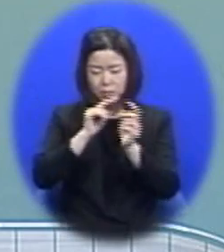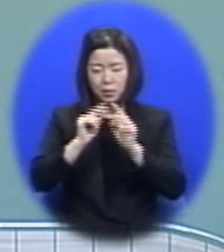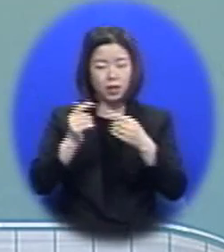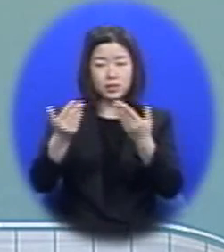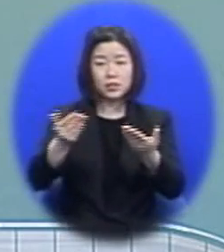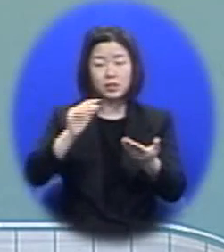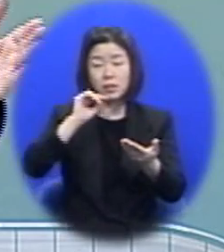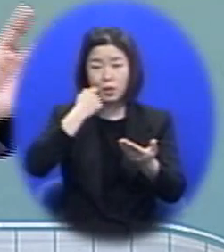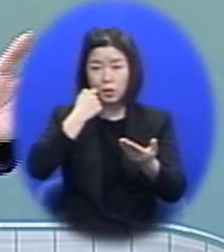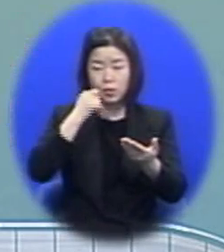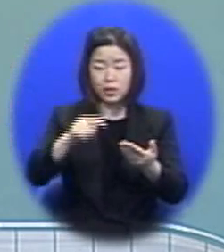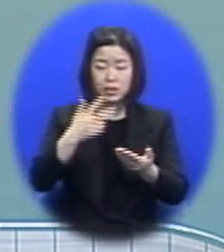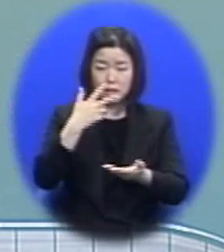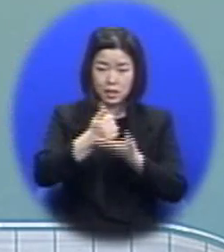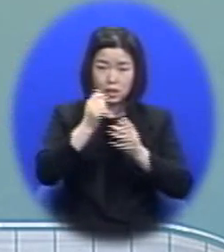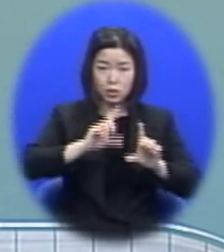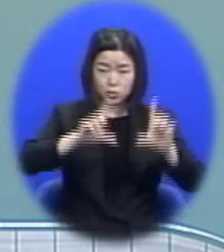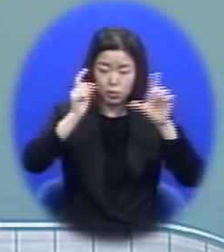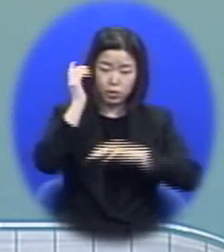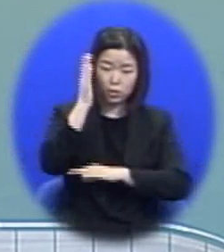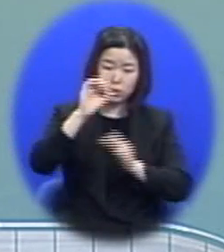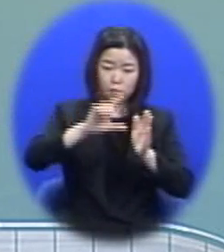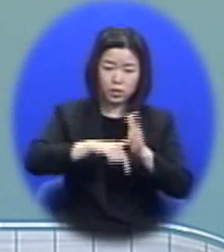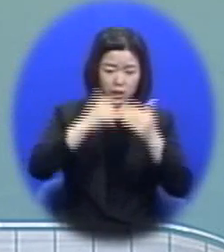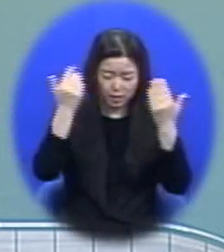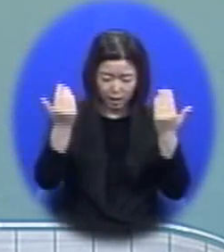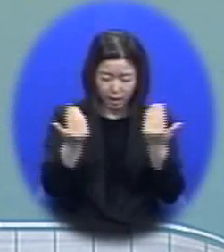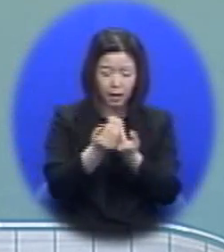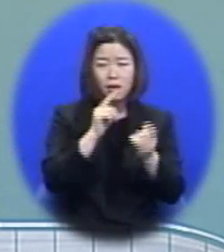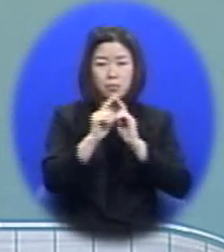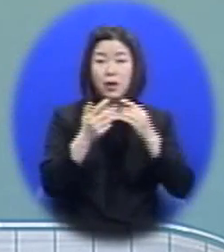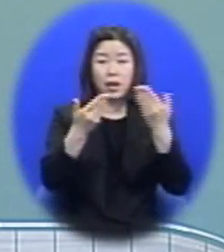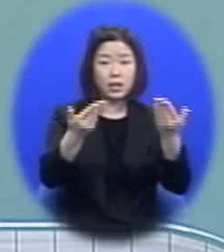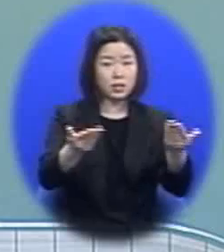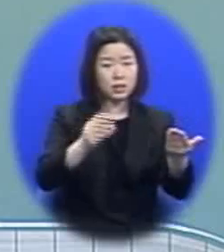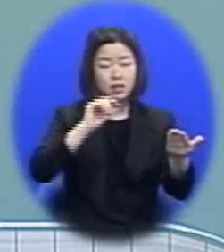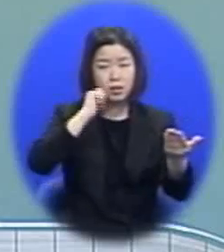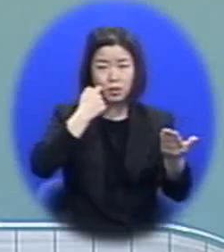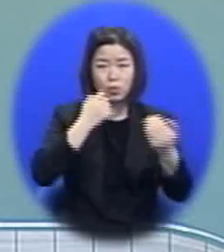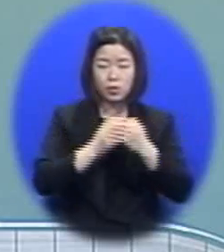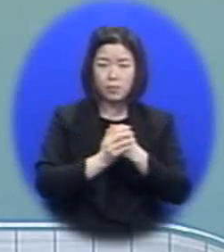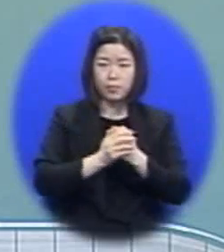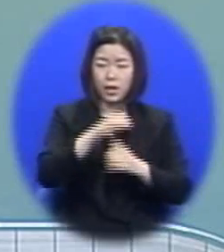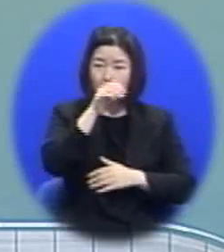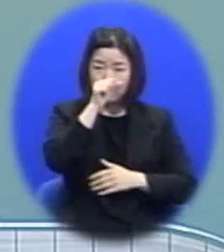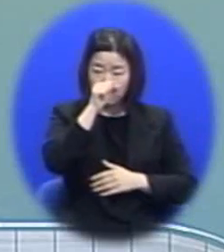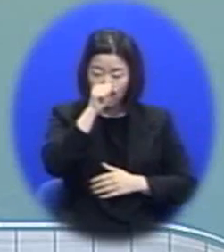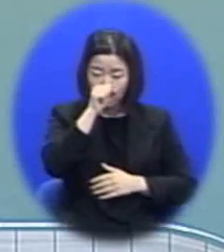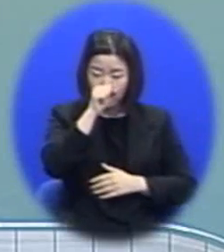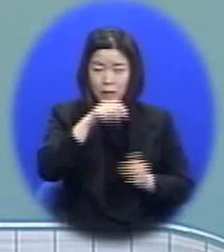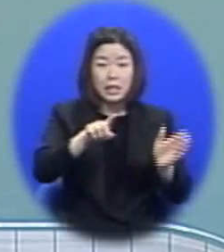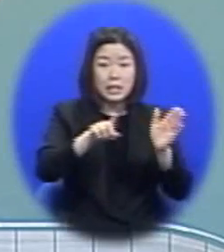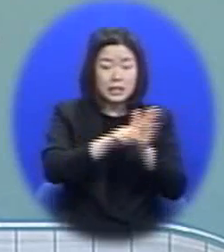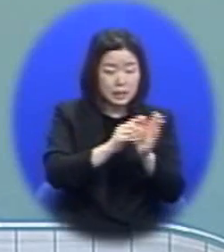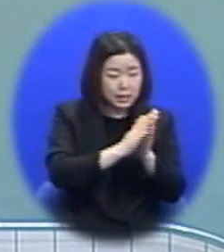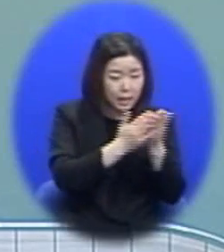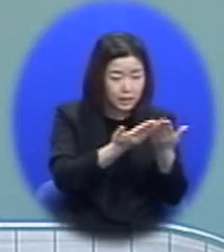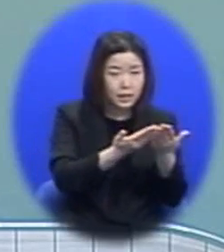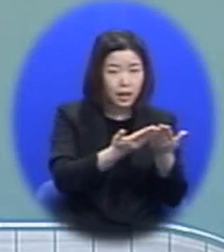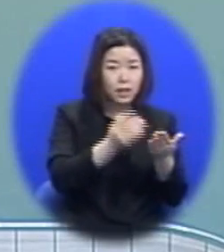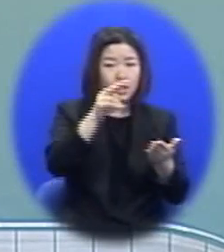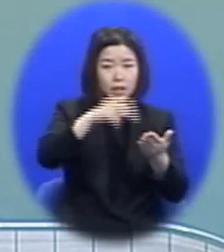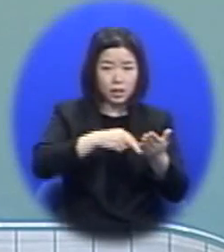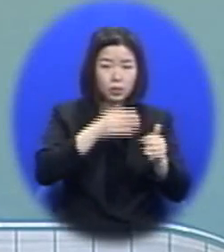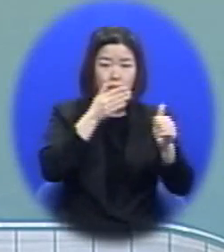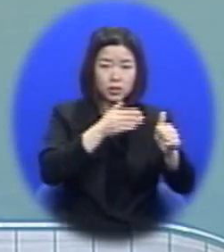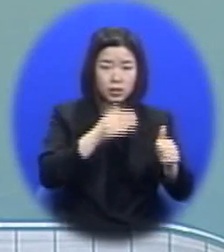주일 설교 시간에 다 말씀드릴 수가 없어요 여러분에게 좋은 신앙적인 서적들을 읽으시 권해드리고